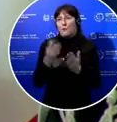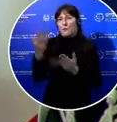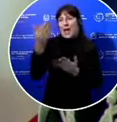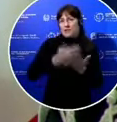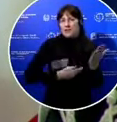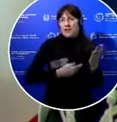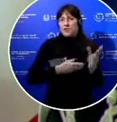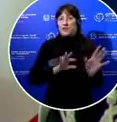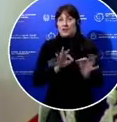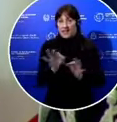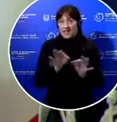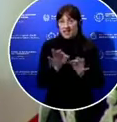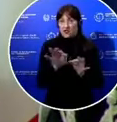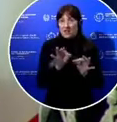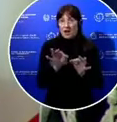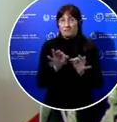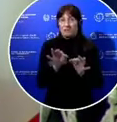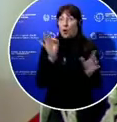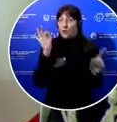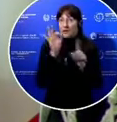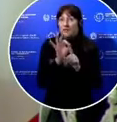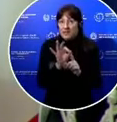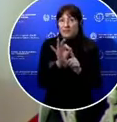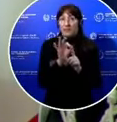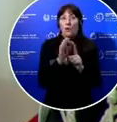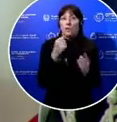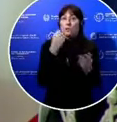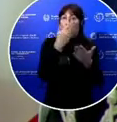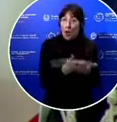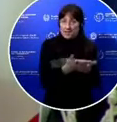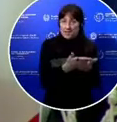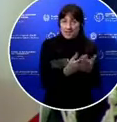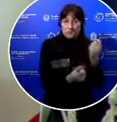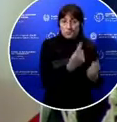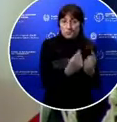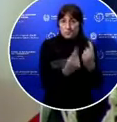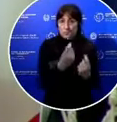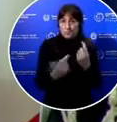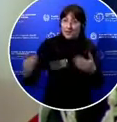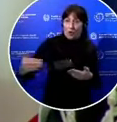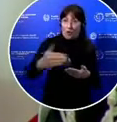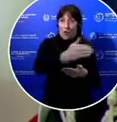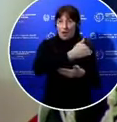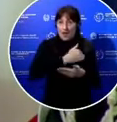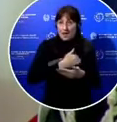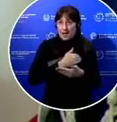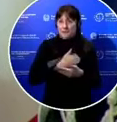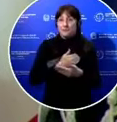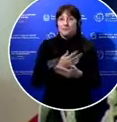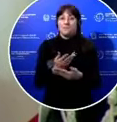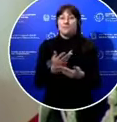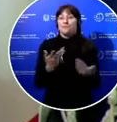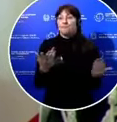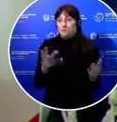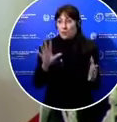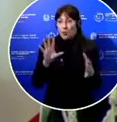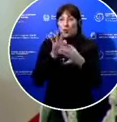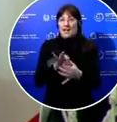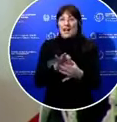di organizzare le proposte emerse da ogni tavolo basandosi su due indicatori, che sono la valutazione della